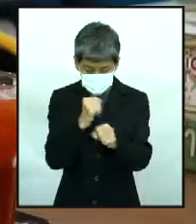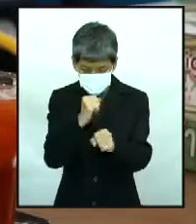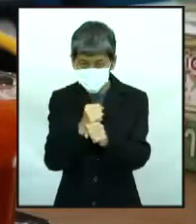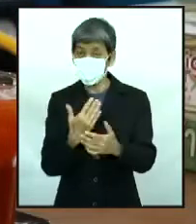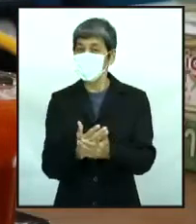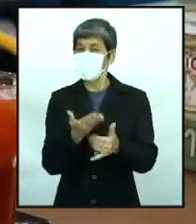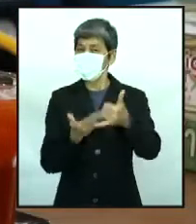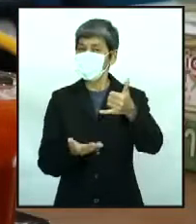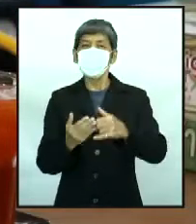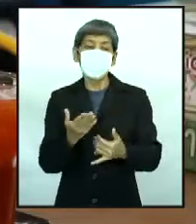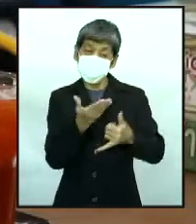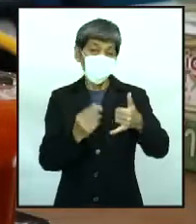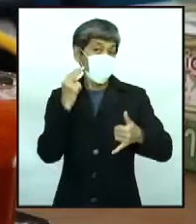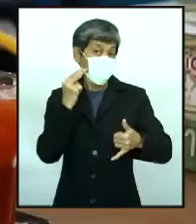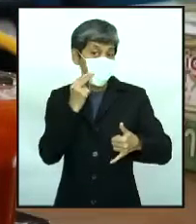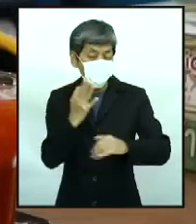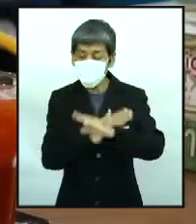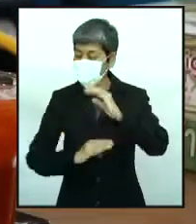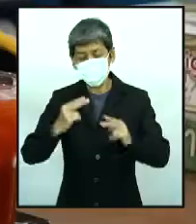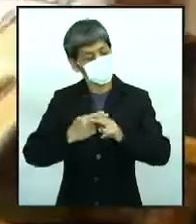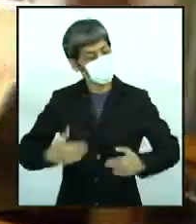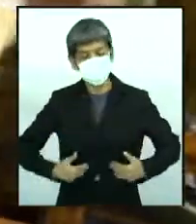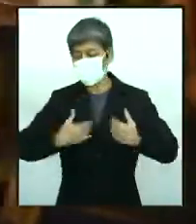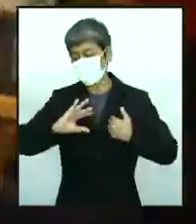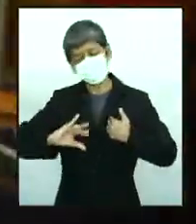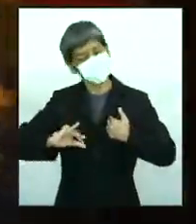ำให้คนพิการคนนั้นประสบความสำเร็จในชีวิต